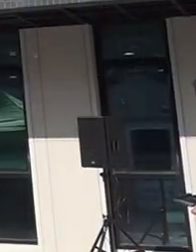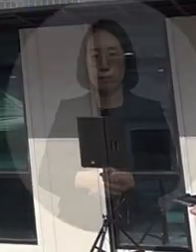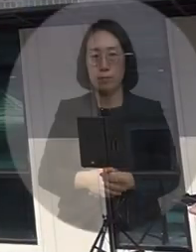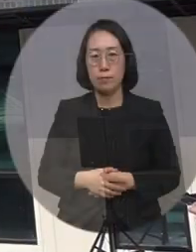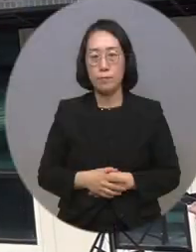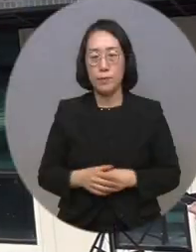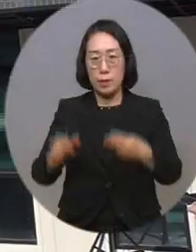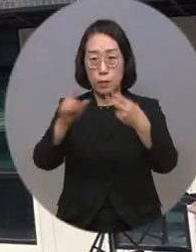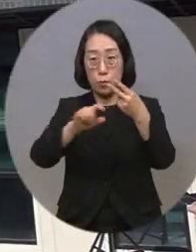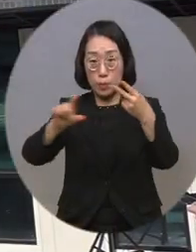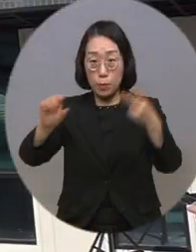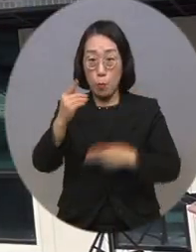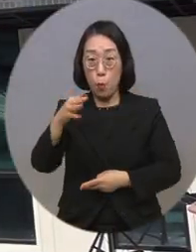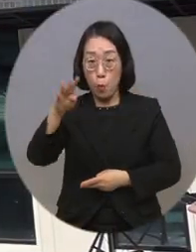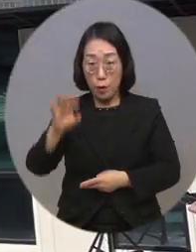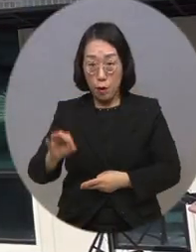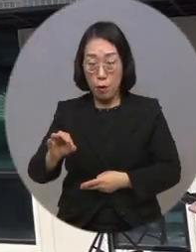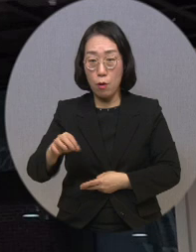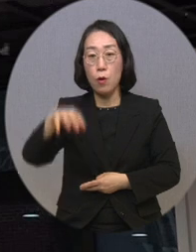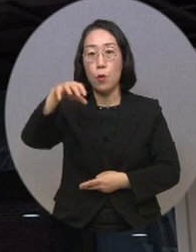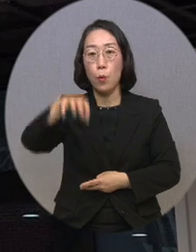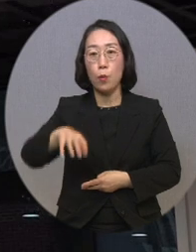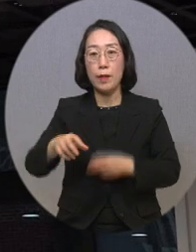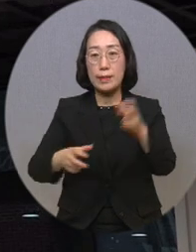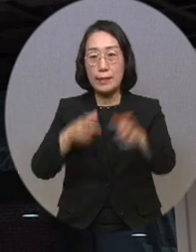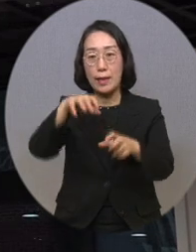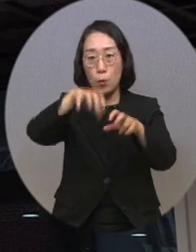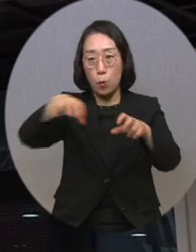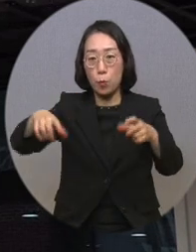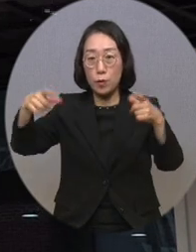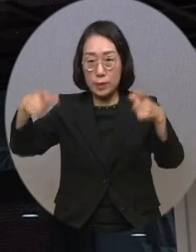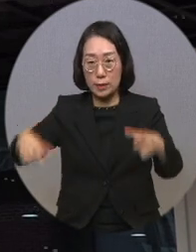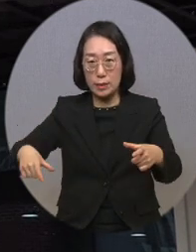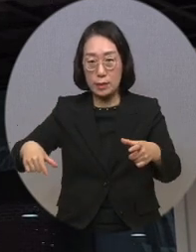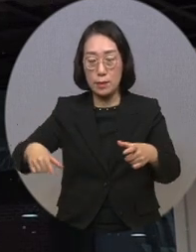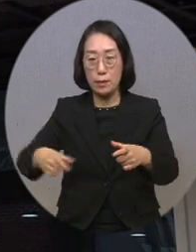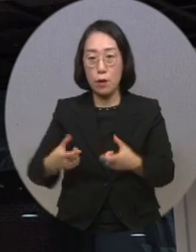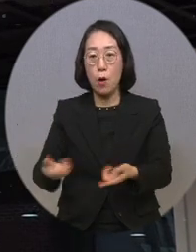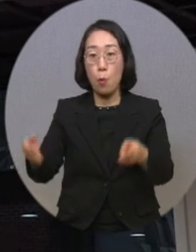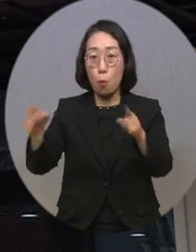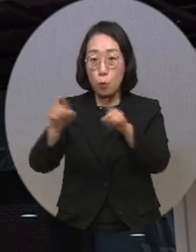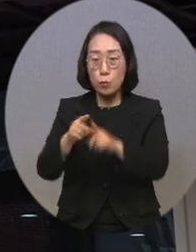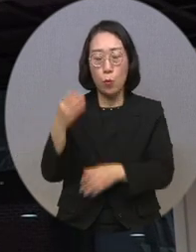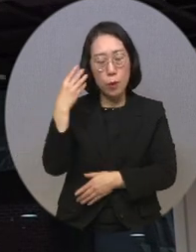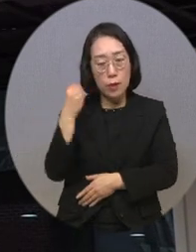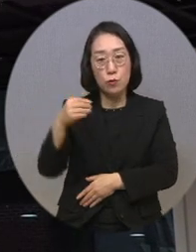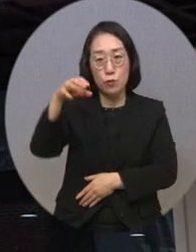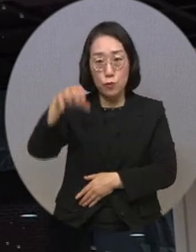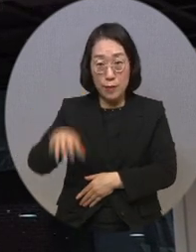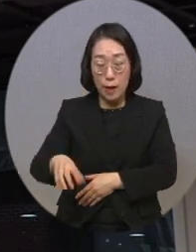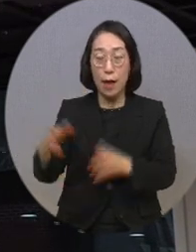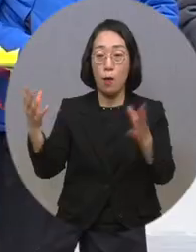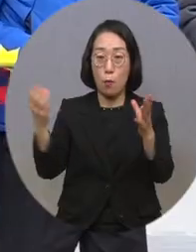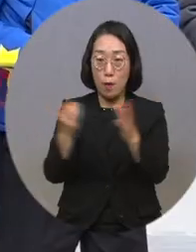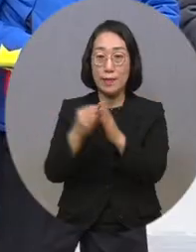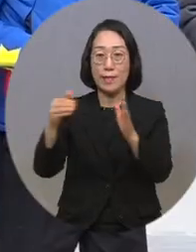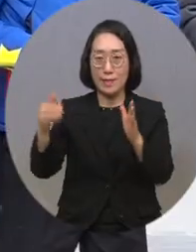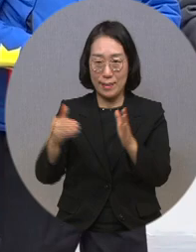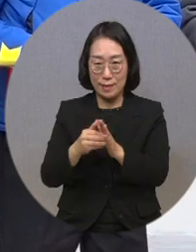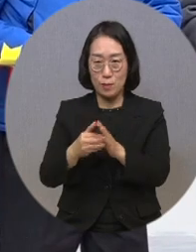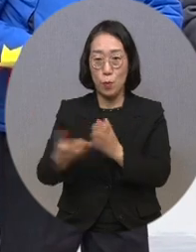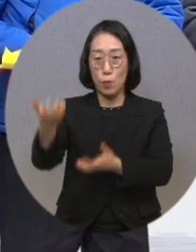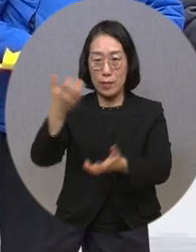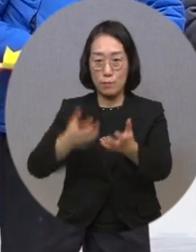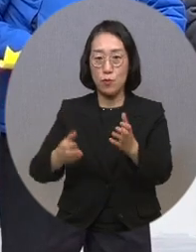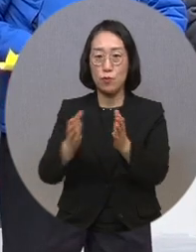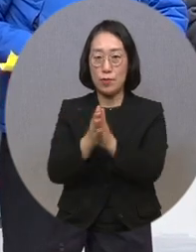지난 15일 보령 관창 일밭 산업단지에서 근로자 공동기숙사 준공식 및 입주식이 진행되었습니다. 준공식